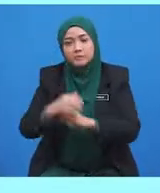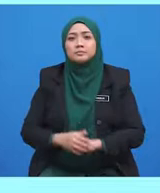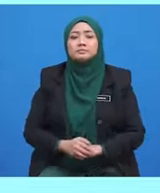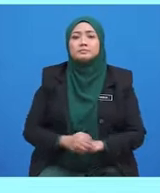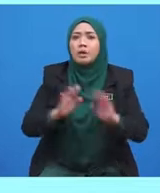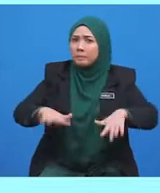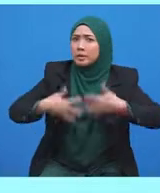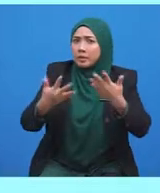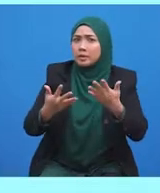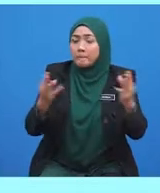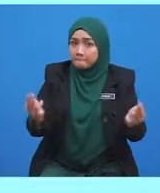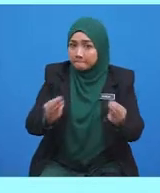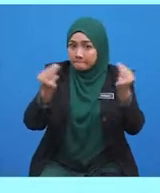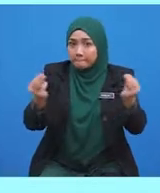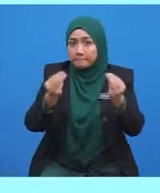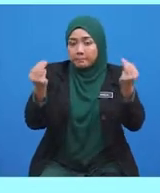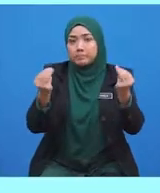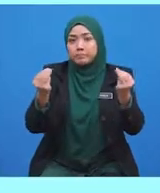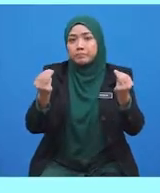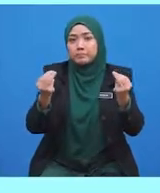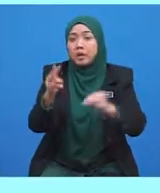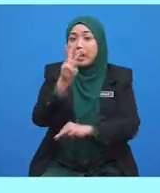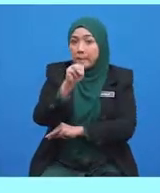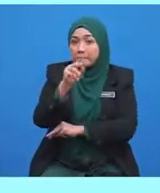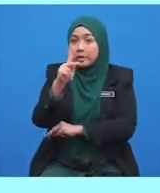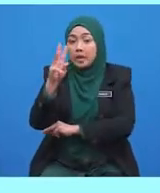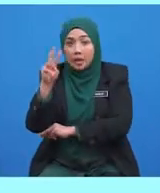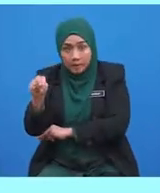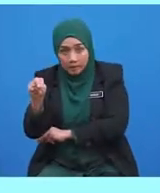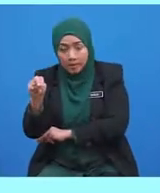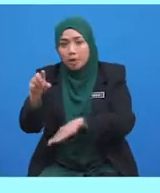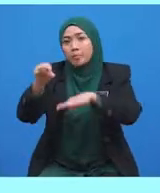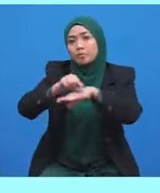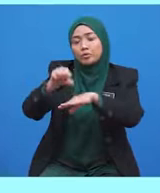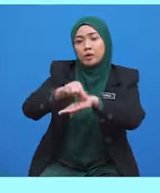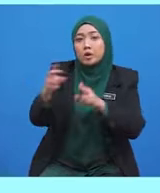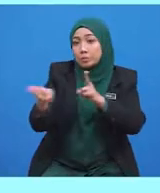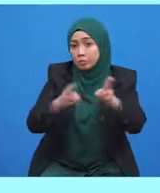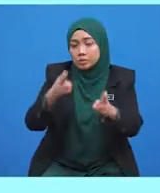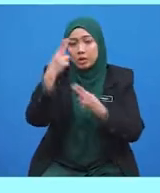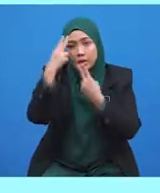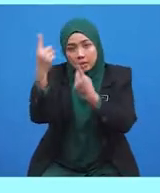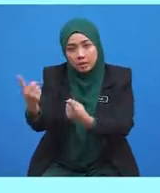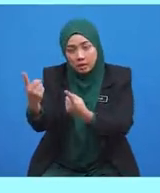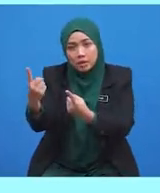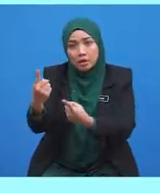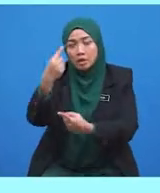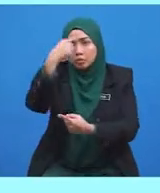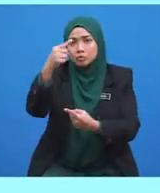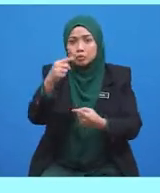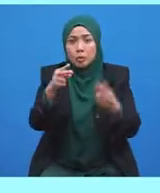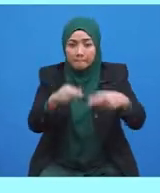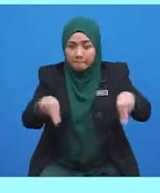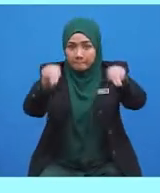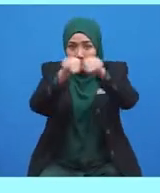Bagaimana Majlis Keselamatan Negara MKN menggunakan pengurusan data bagi menilai